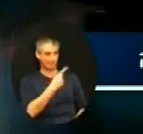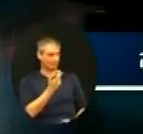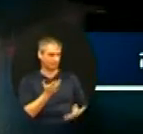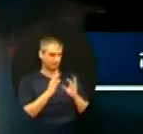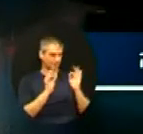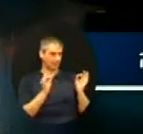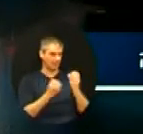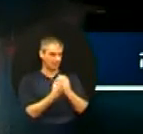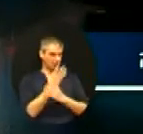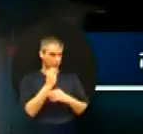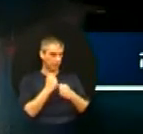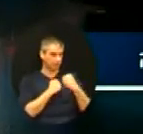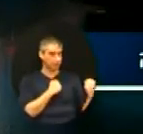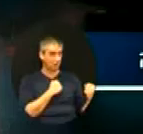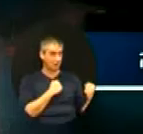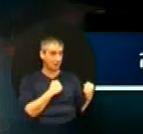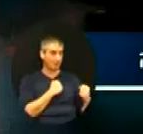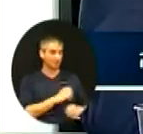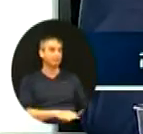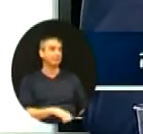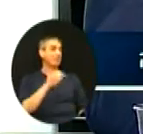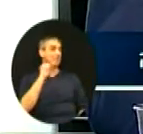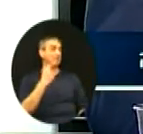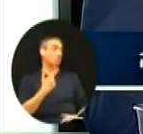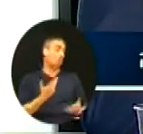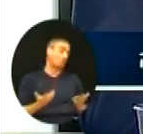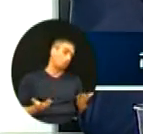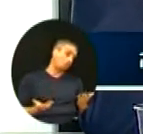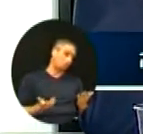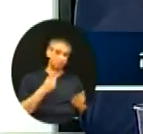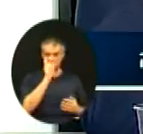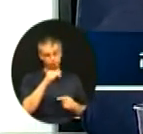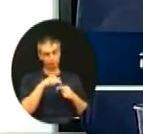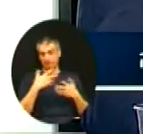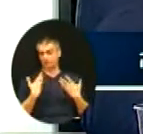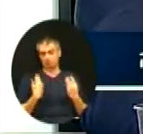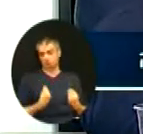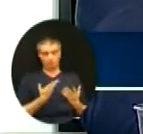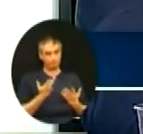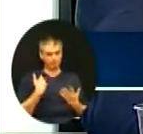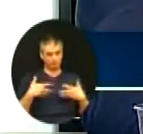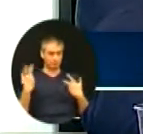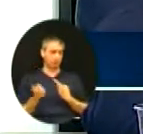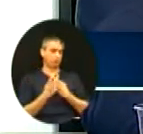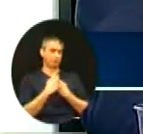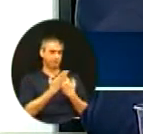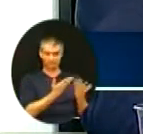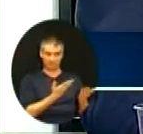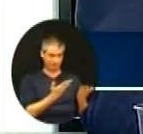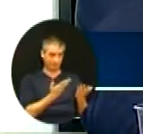תחילת ההשתקמות של השמאל? אבי גבאי? אני לא, אני חושב שאבי גבאי איש חיובי מאוד, ואני שמח שהוא מצטרף קודם